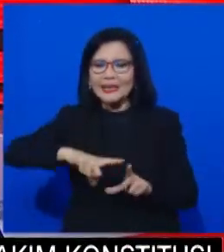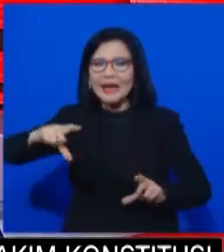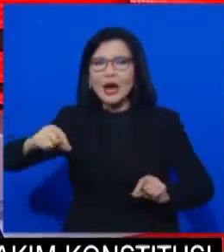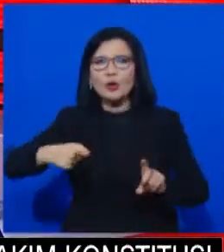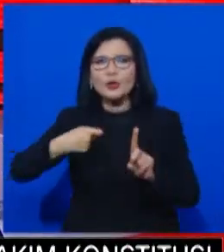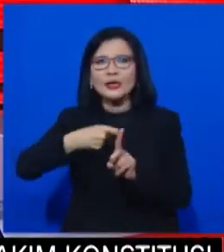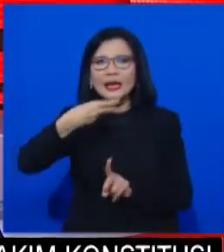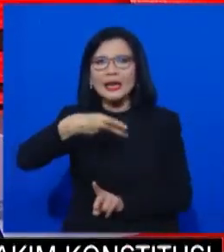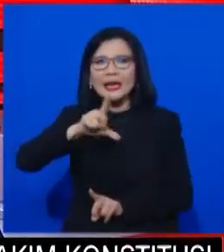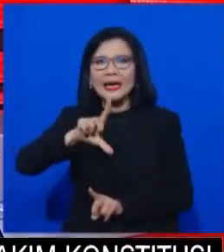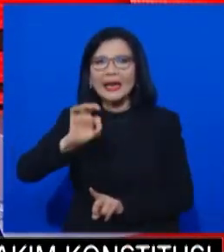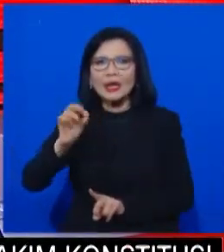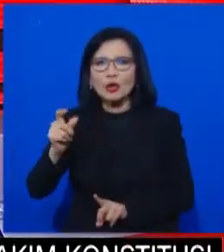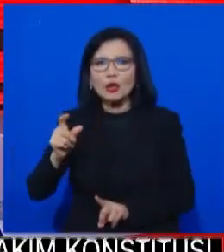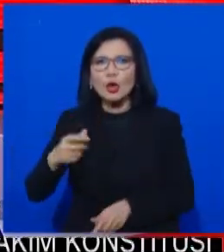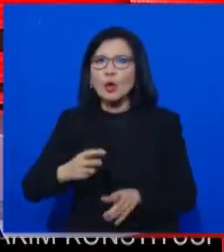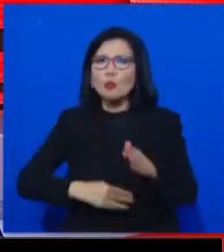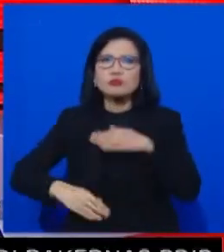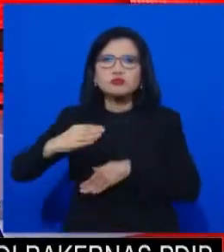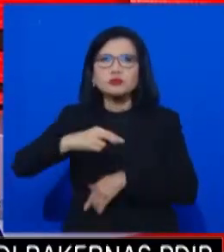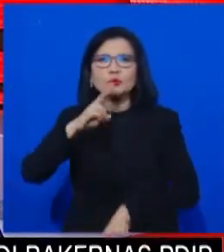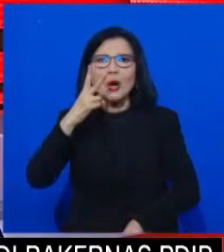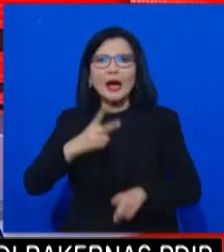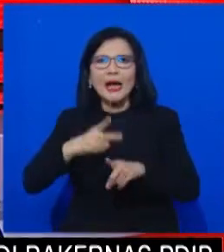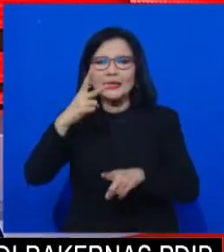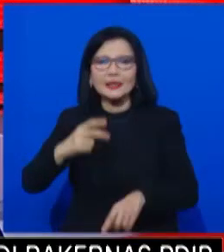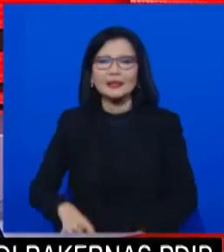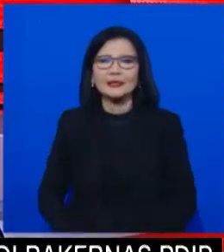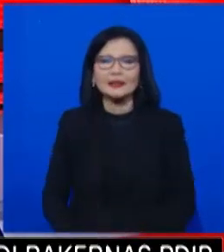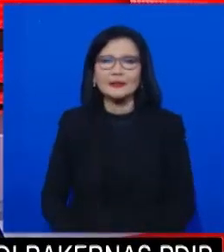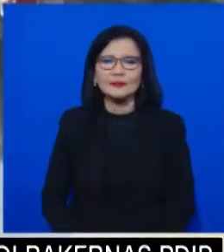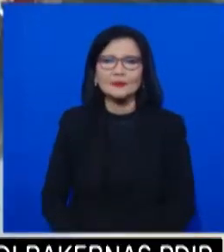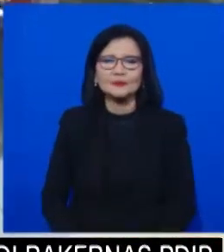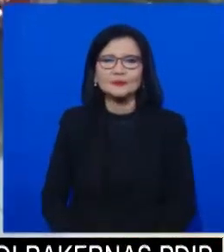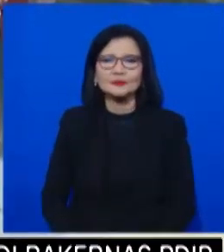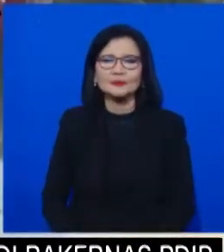hingga 2 kali lipat saat musim haji seperti saat ini.